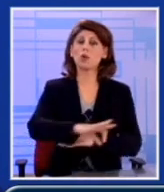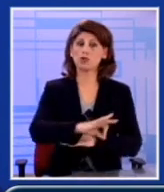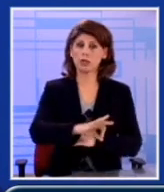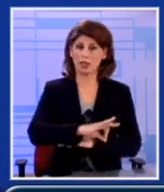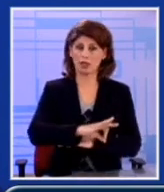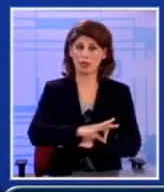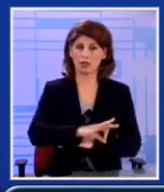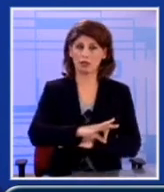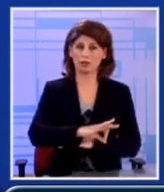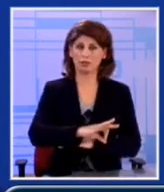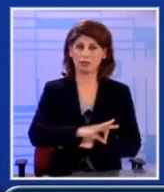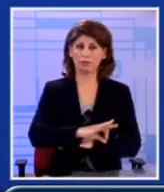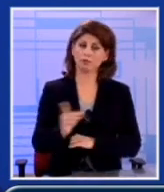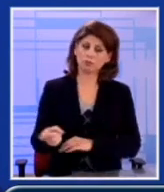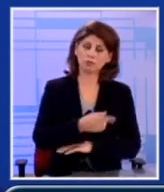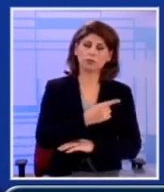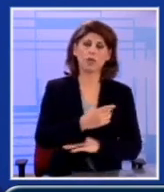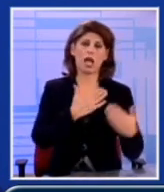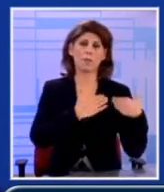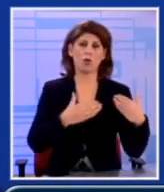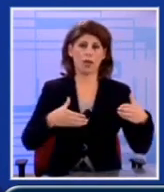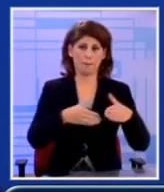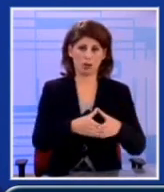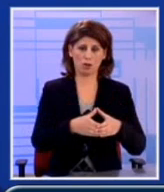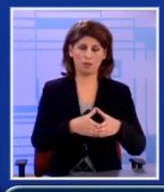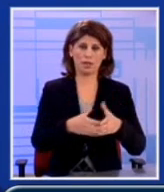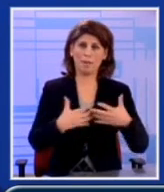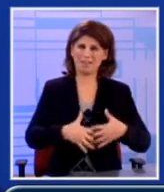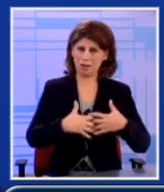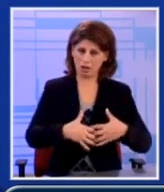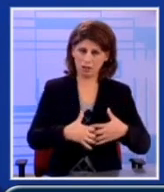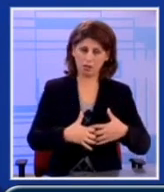ήδη παραπέμφθηκε στις αρμόδιες επιτροπές θα